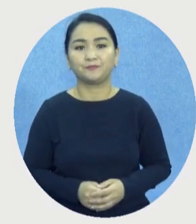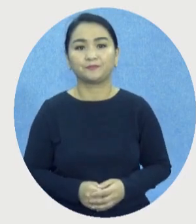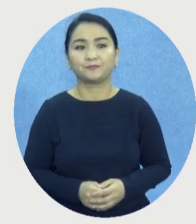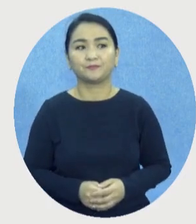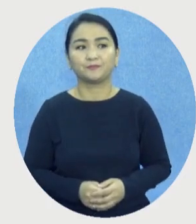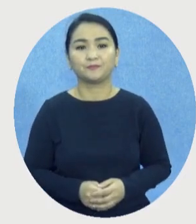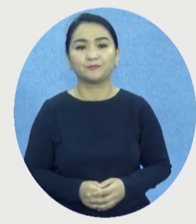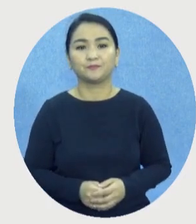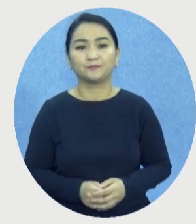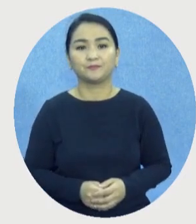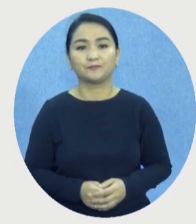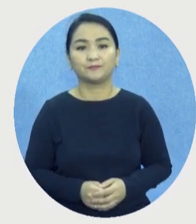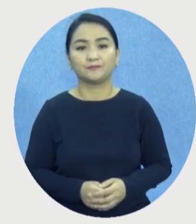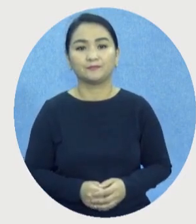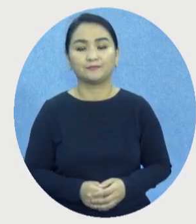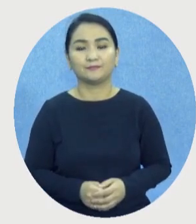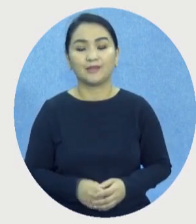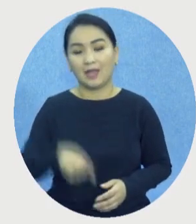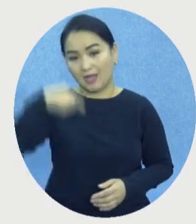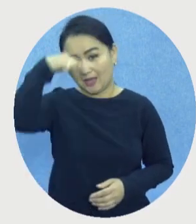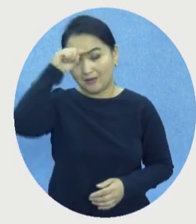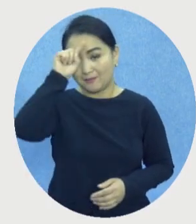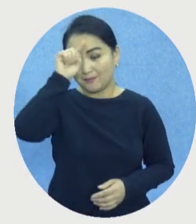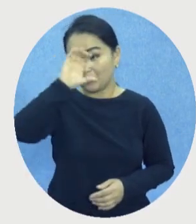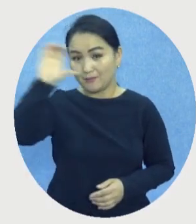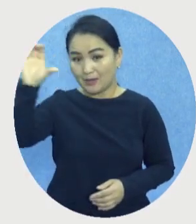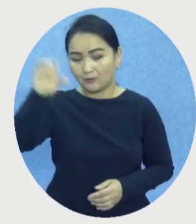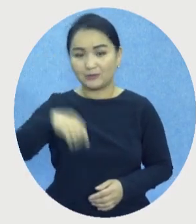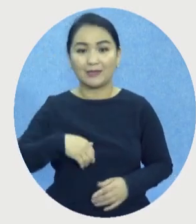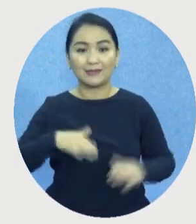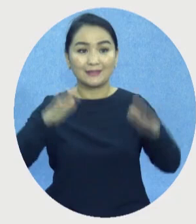Ялангуяа эмчнэр дээр наадмын одоо